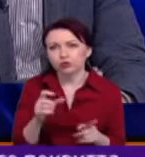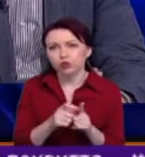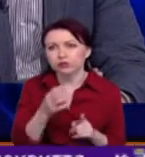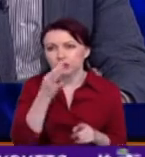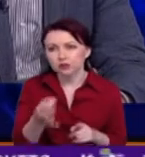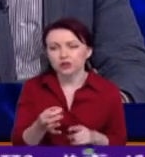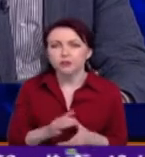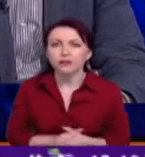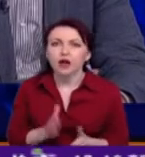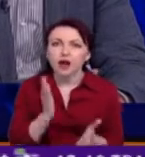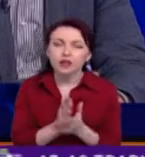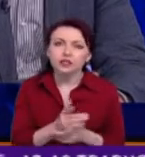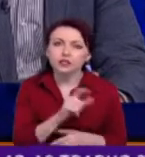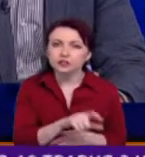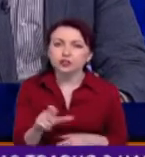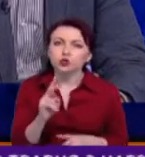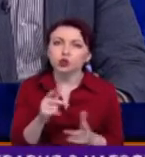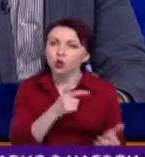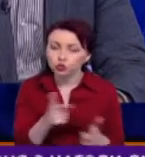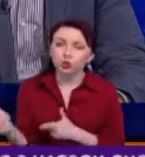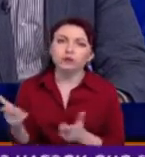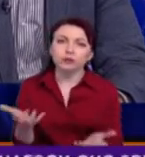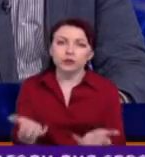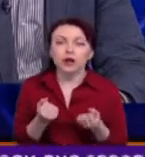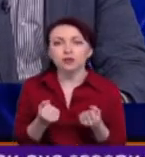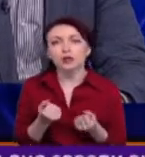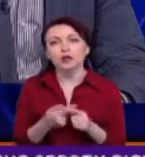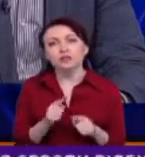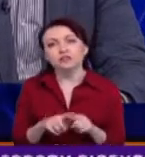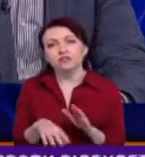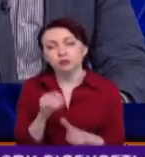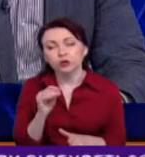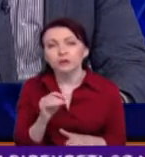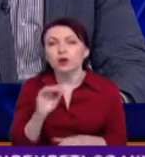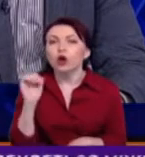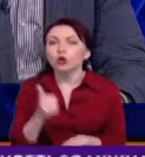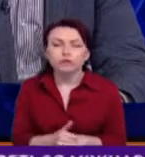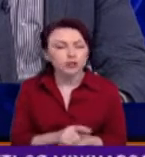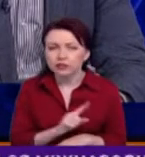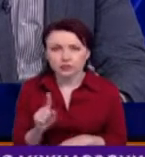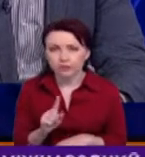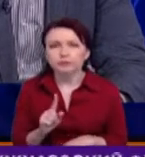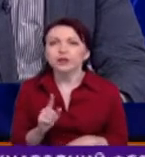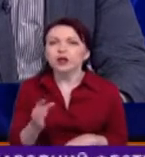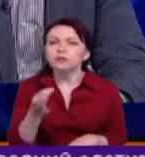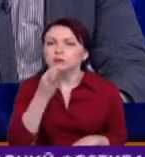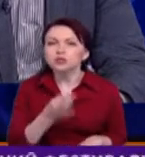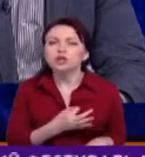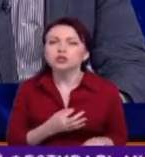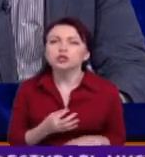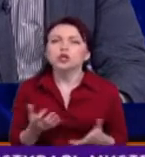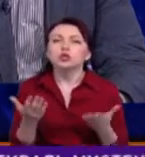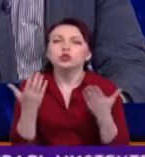А є ті, які готові прийняти ці вибори. Але головне не це. Ви мені скажіть,